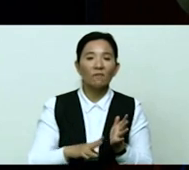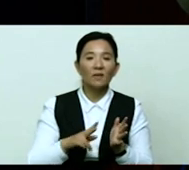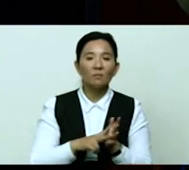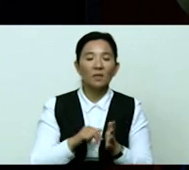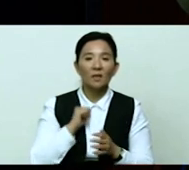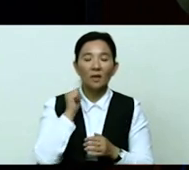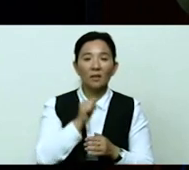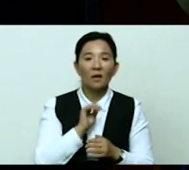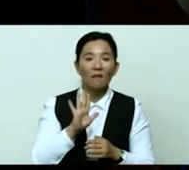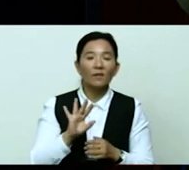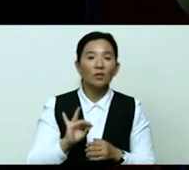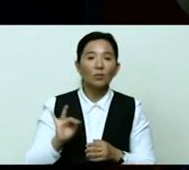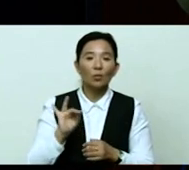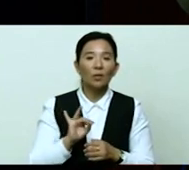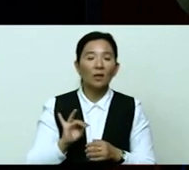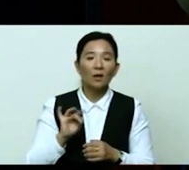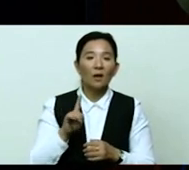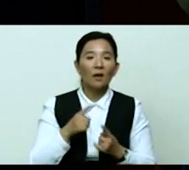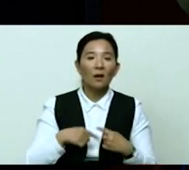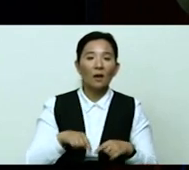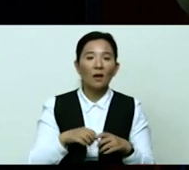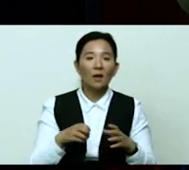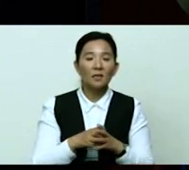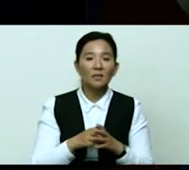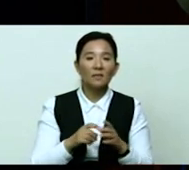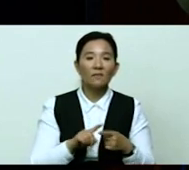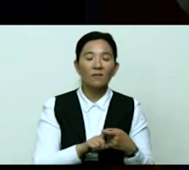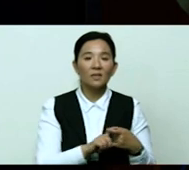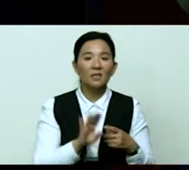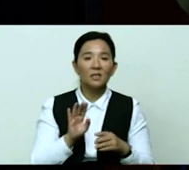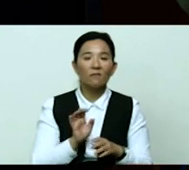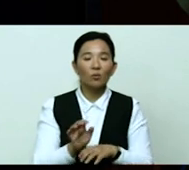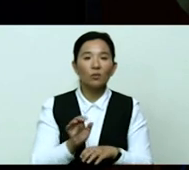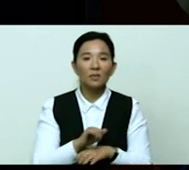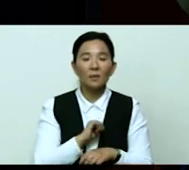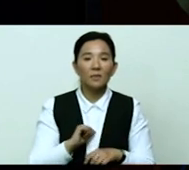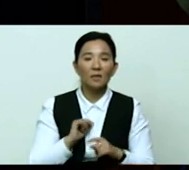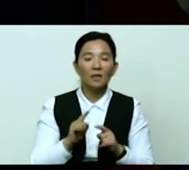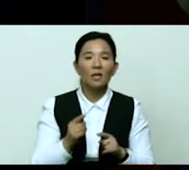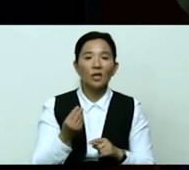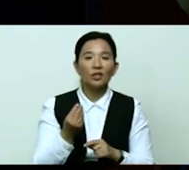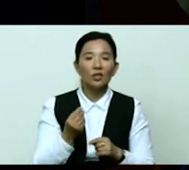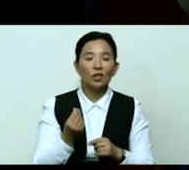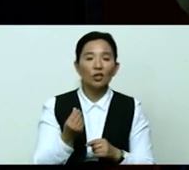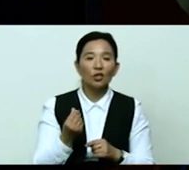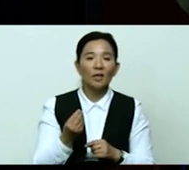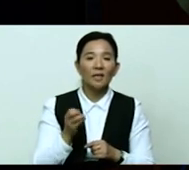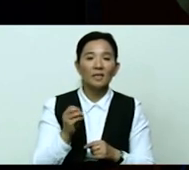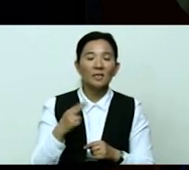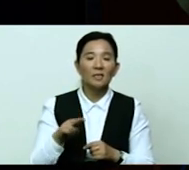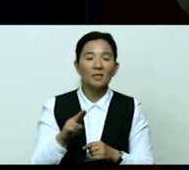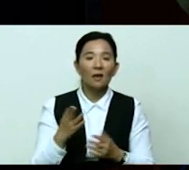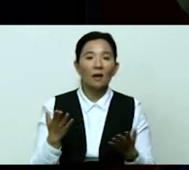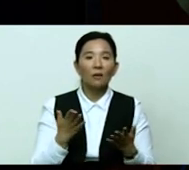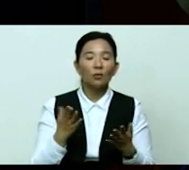1763-1798 года в истории ханства связано с выпуском самостоятельной денежной единицы фальс,